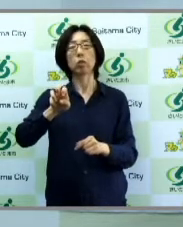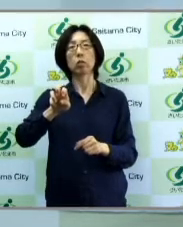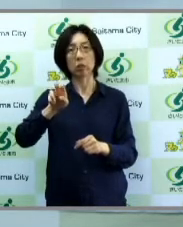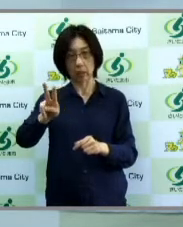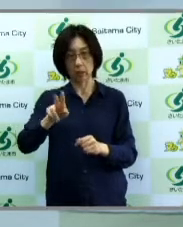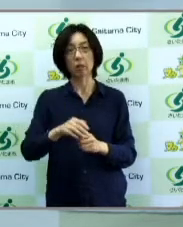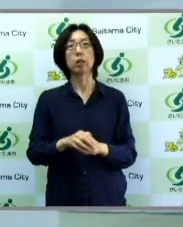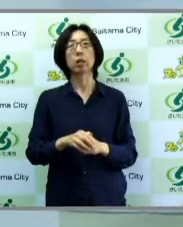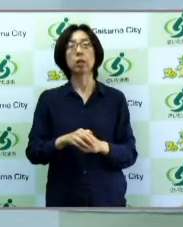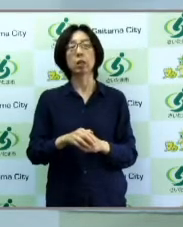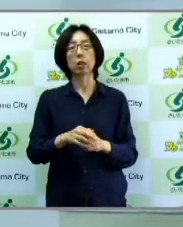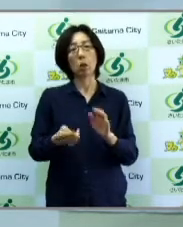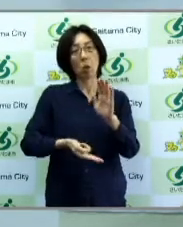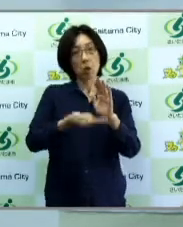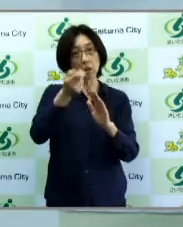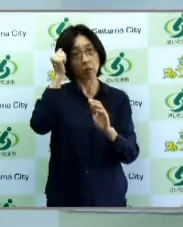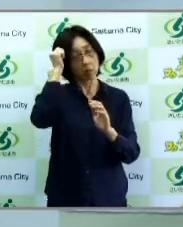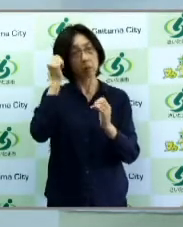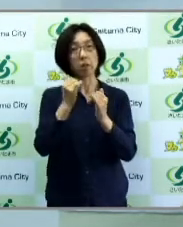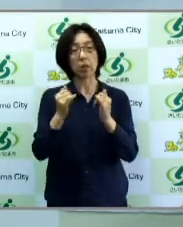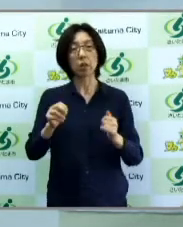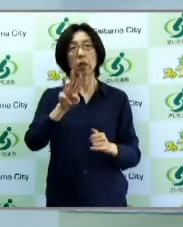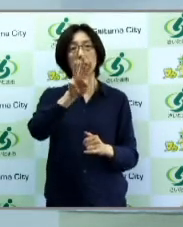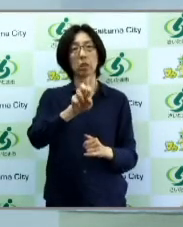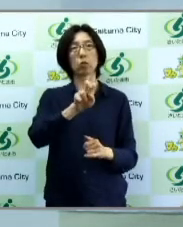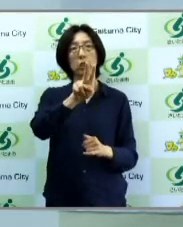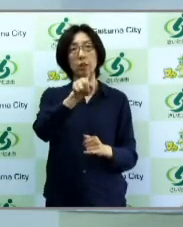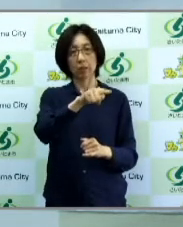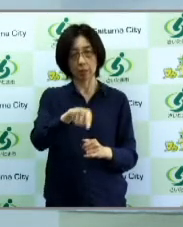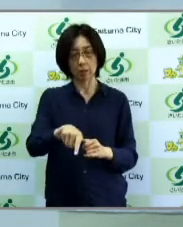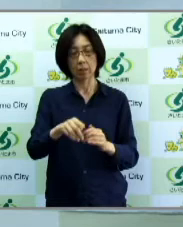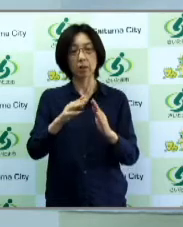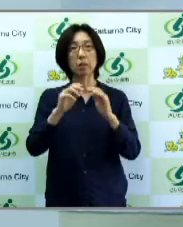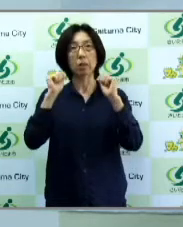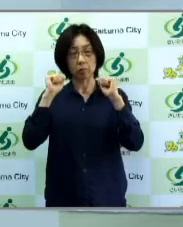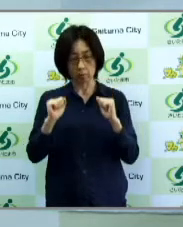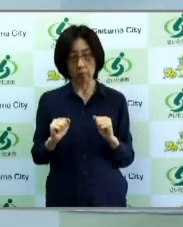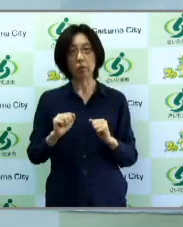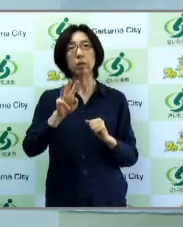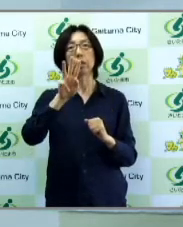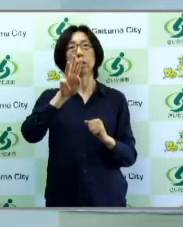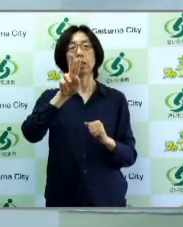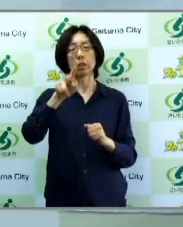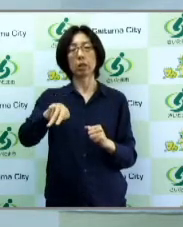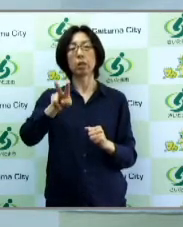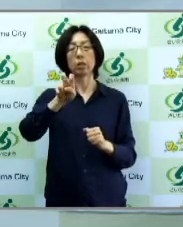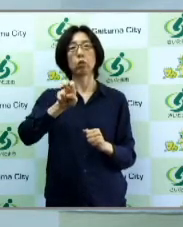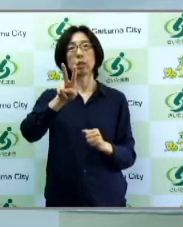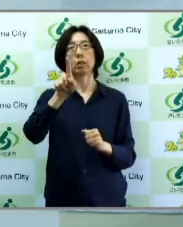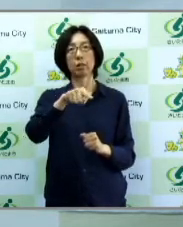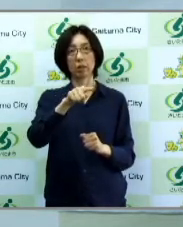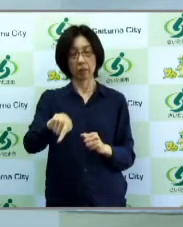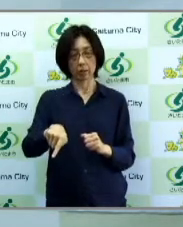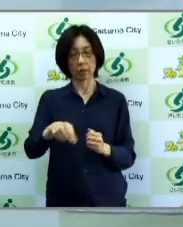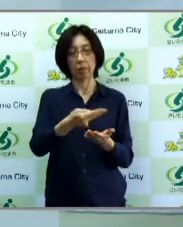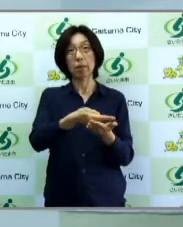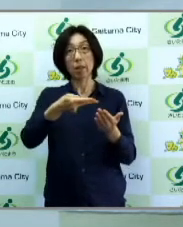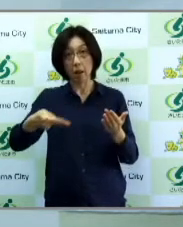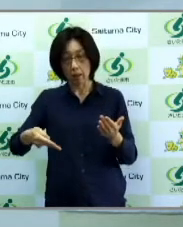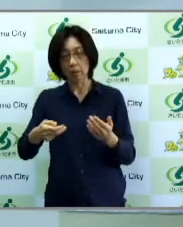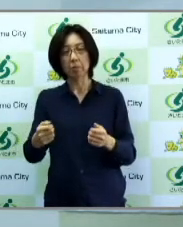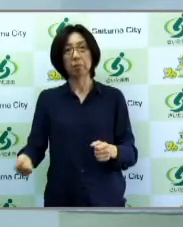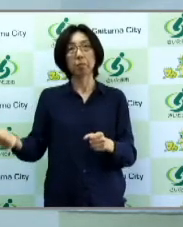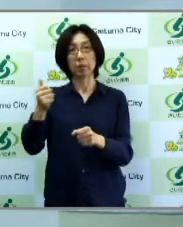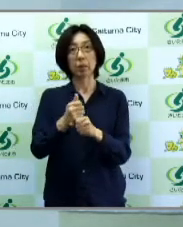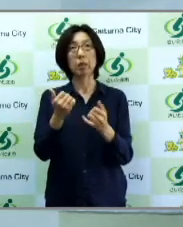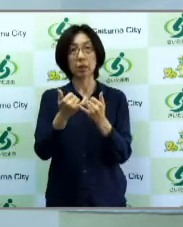療養の方が32名、自宅療養の方が22名、退院療養を終了された方が